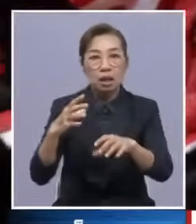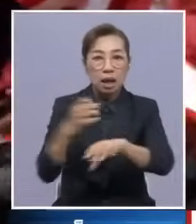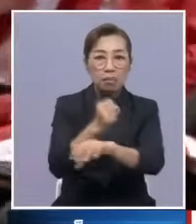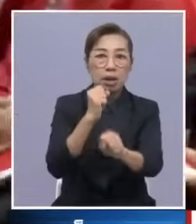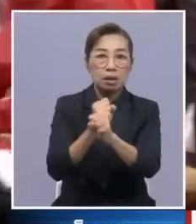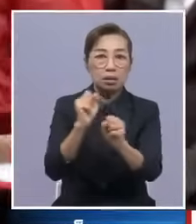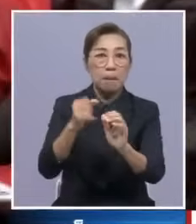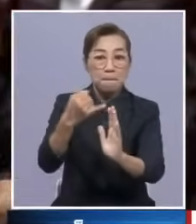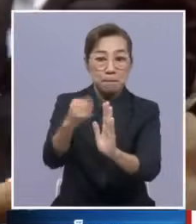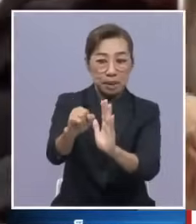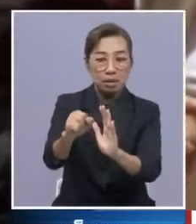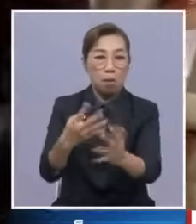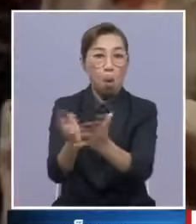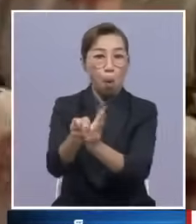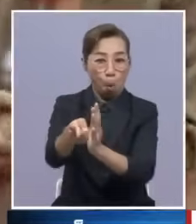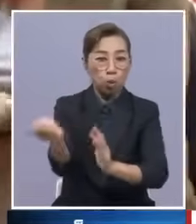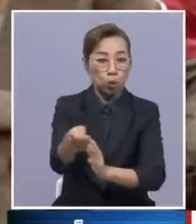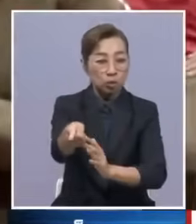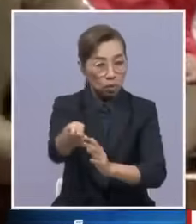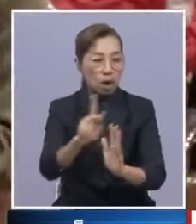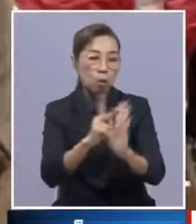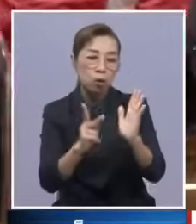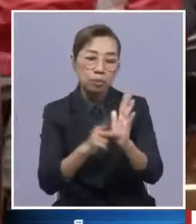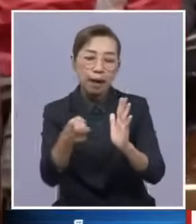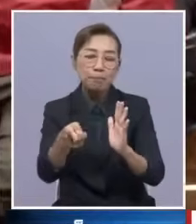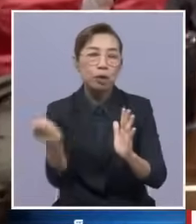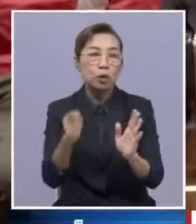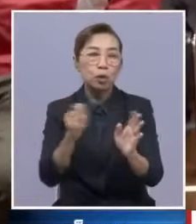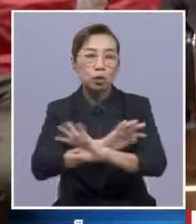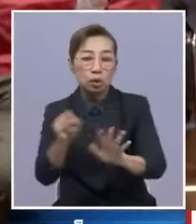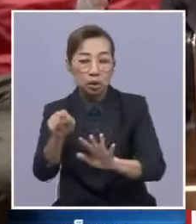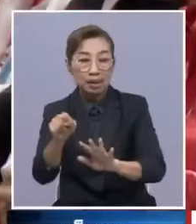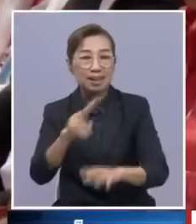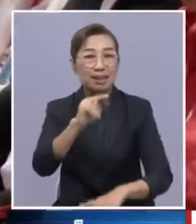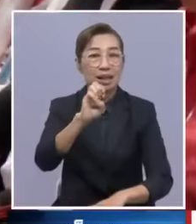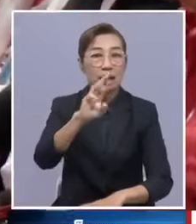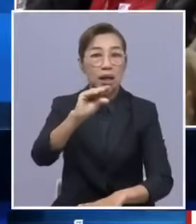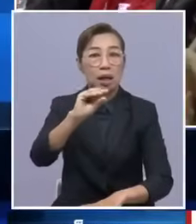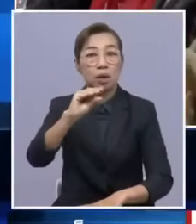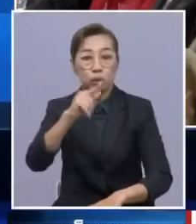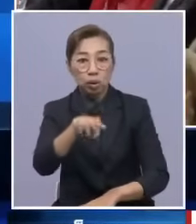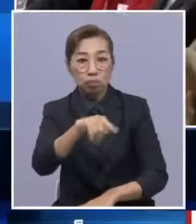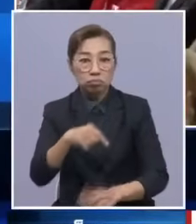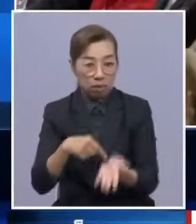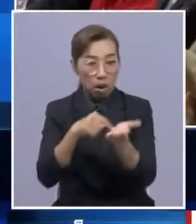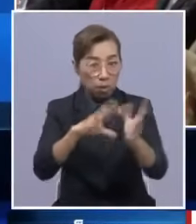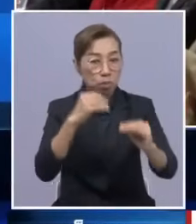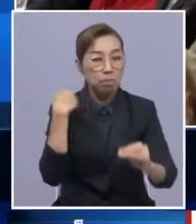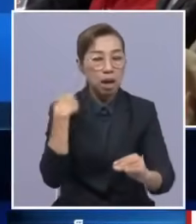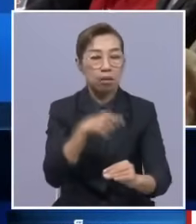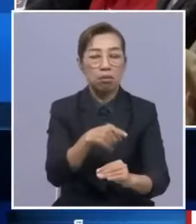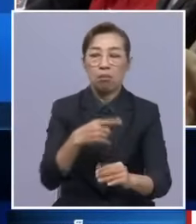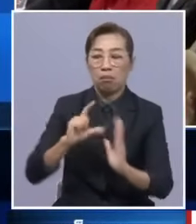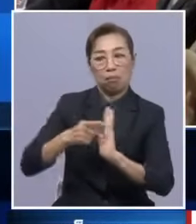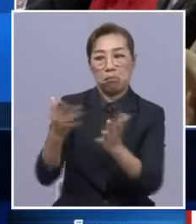ในวันสัมมนาของพรรคหรือไม่คุณสรวงบอกไม่มีนะเรื่องนี้เนี่ยอาจจะเป็นการประชุมของทีมผู้บริหารพรรคจากนั้นจะนำเสน